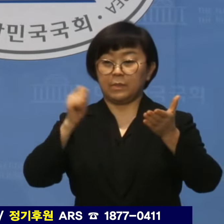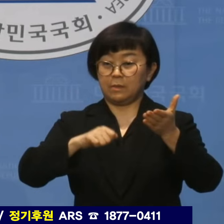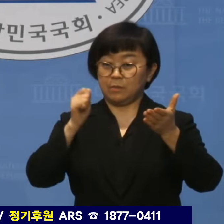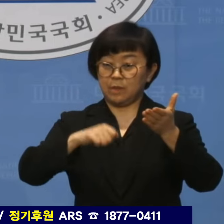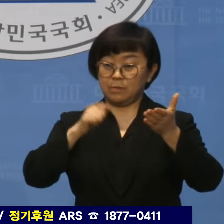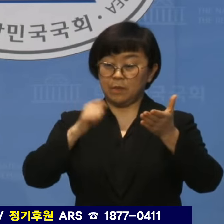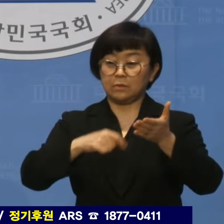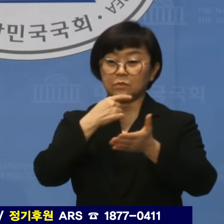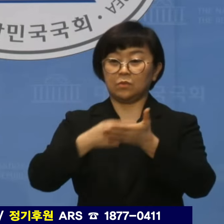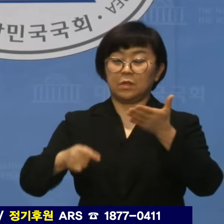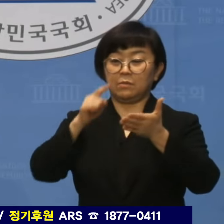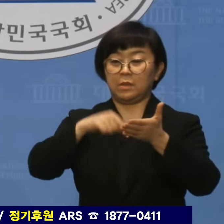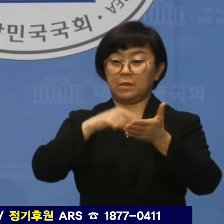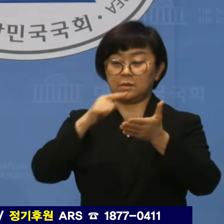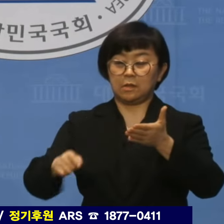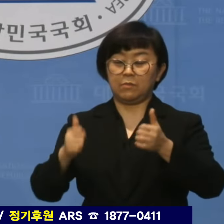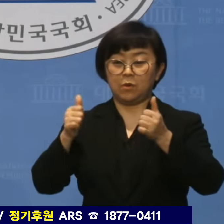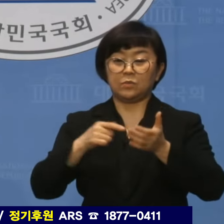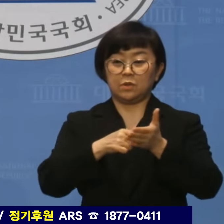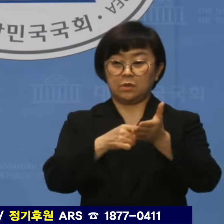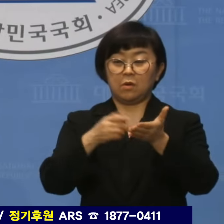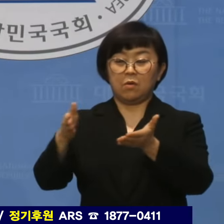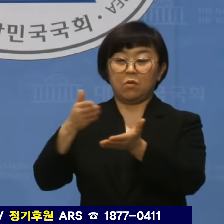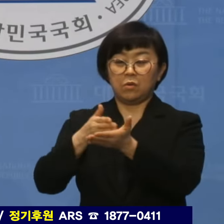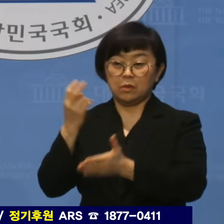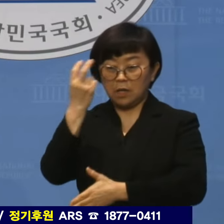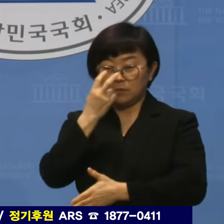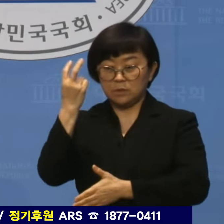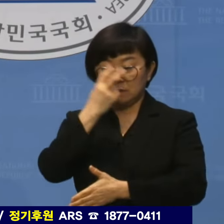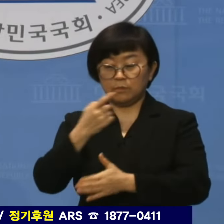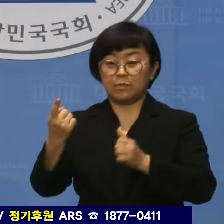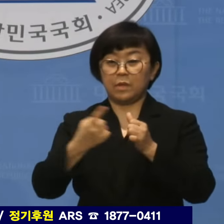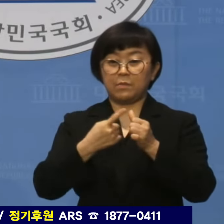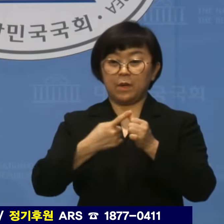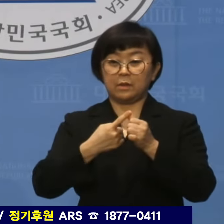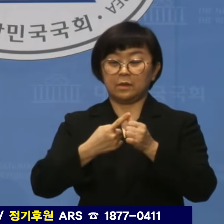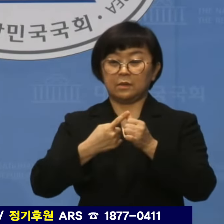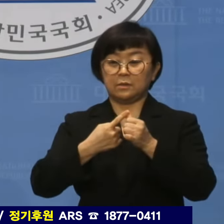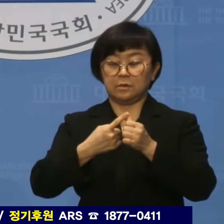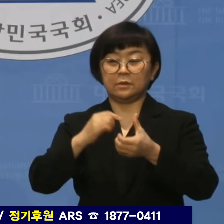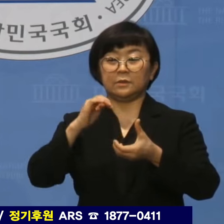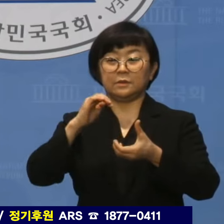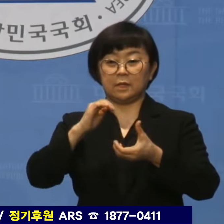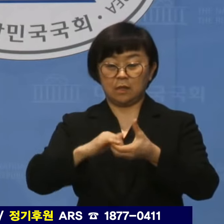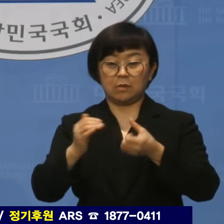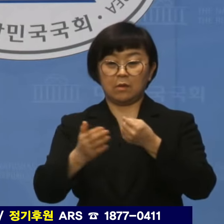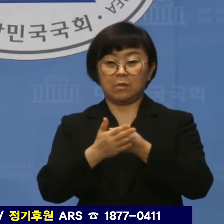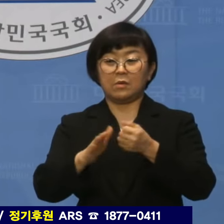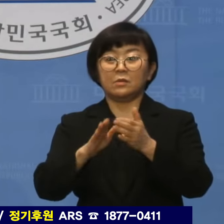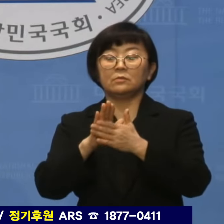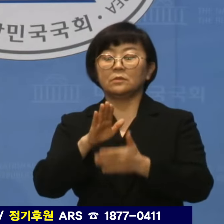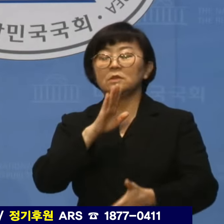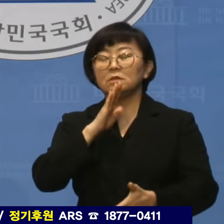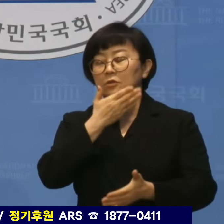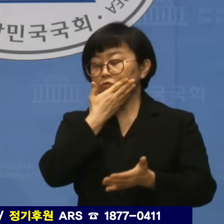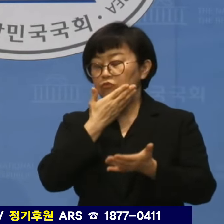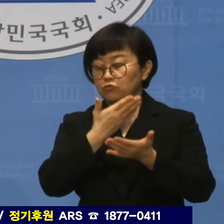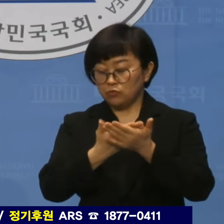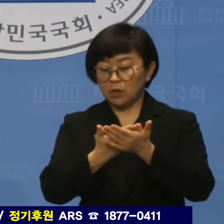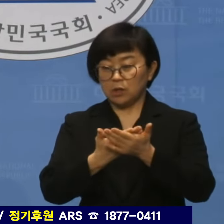취지에서 손해배상 소송을 통해 언론 감시와 비판을 제한하려고 하는 것은 신중해야